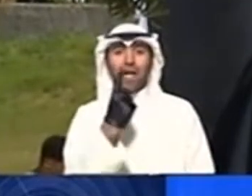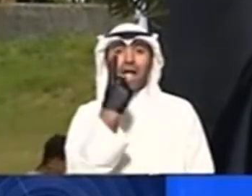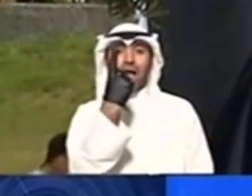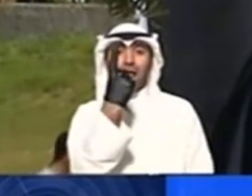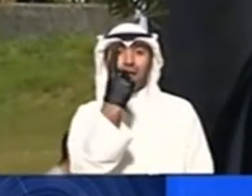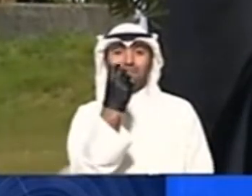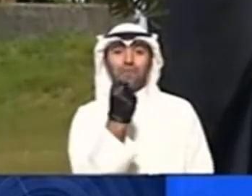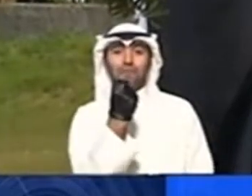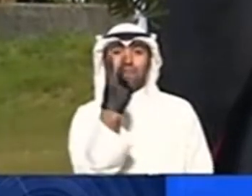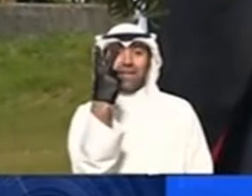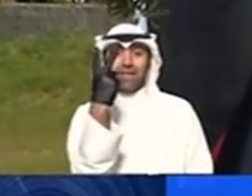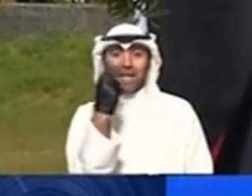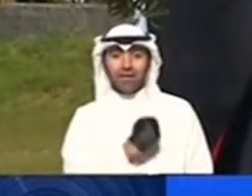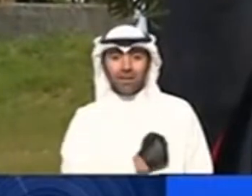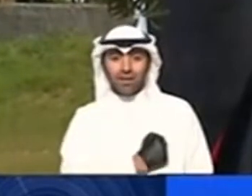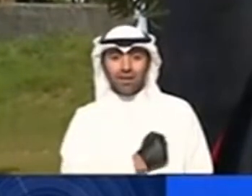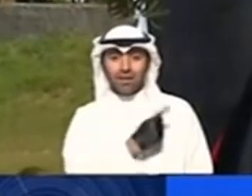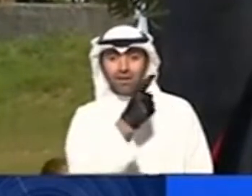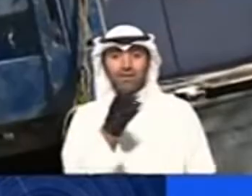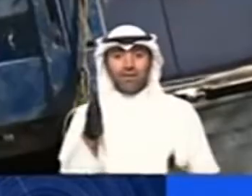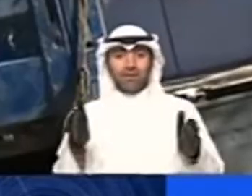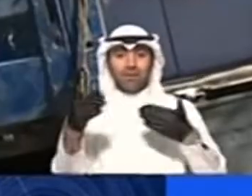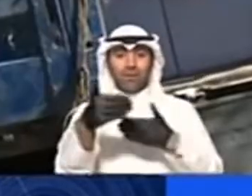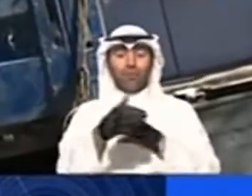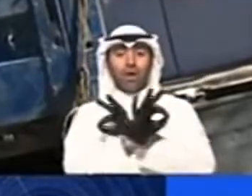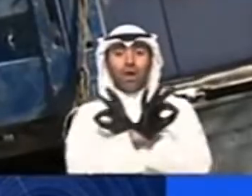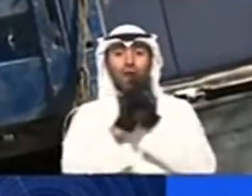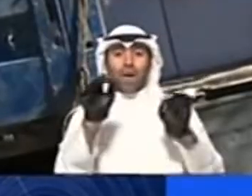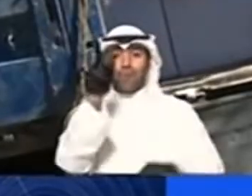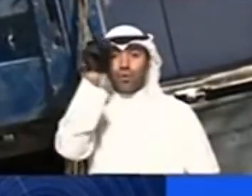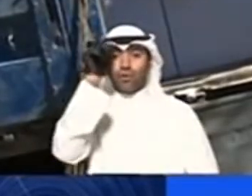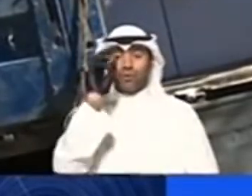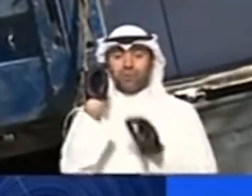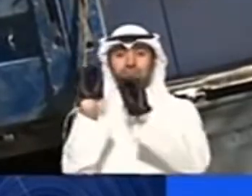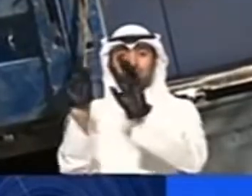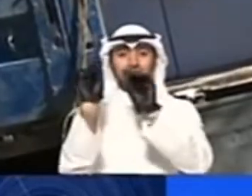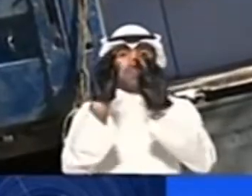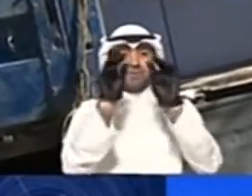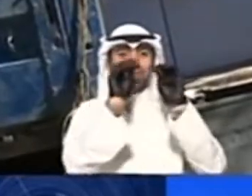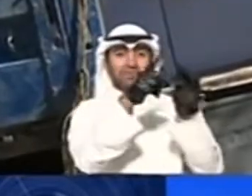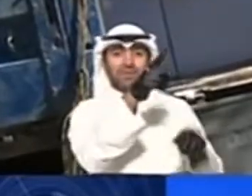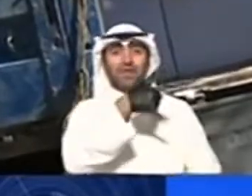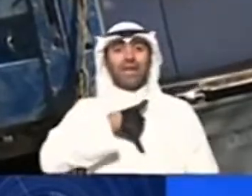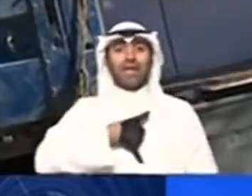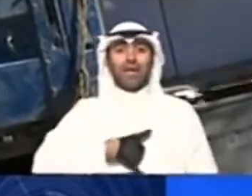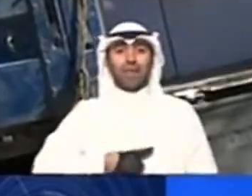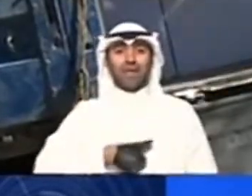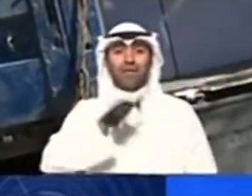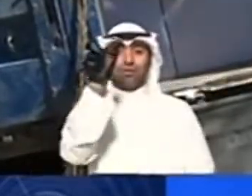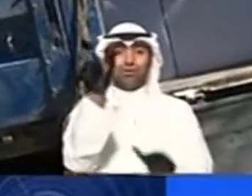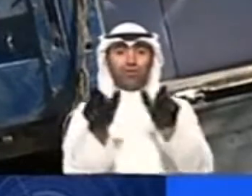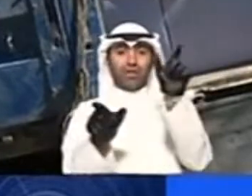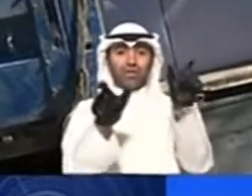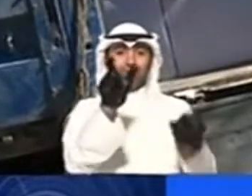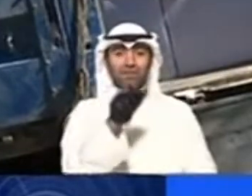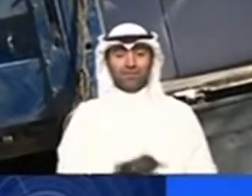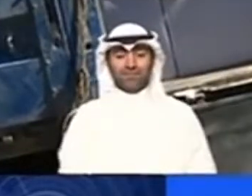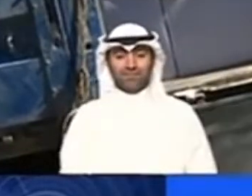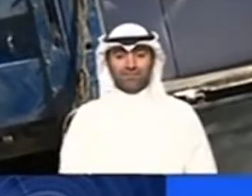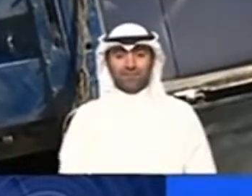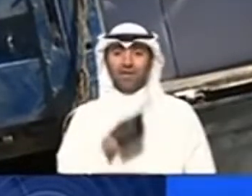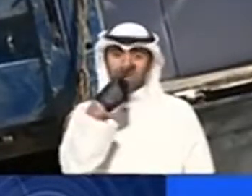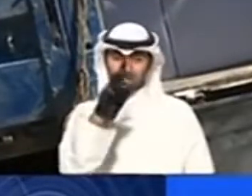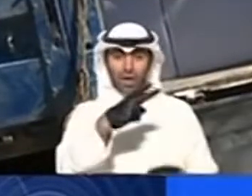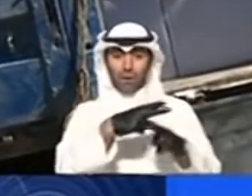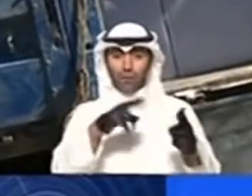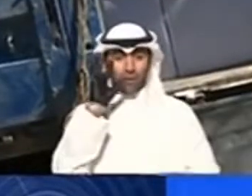أسرة موزعة في مختلف مناطق المملكة. هذا الدعم والعطاء الكويتي سيساهم بشكل كبير في تأمين